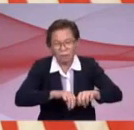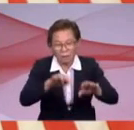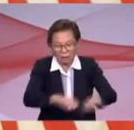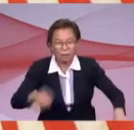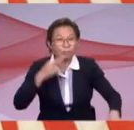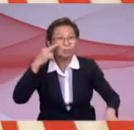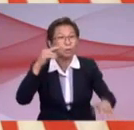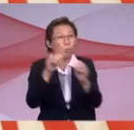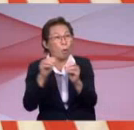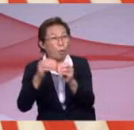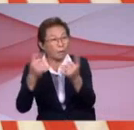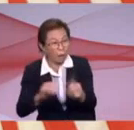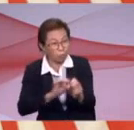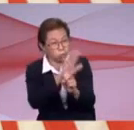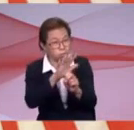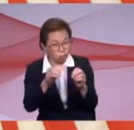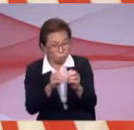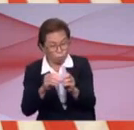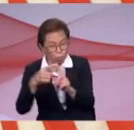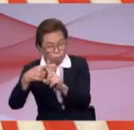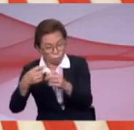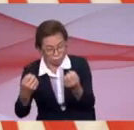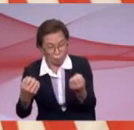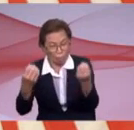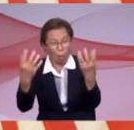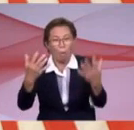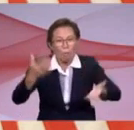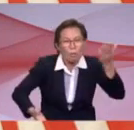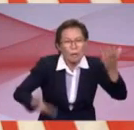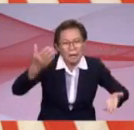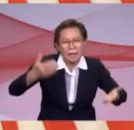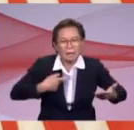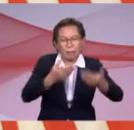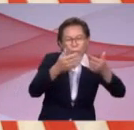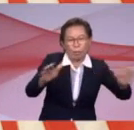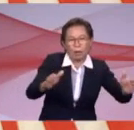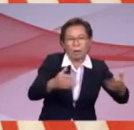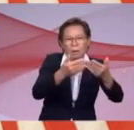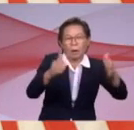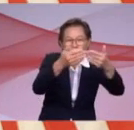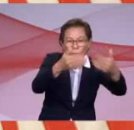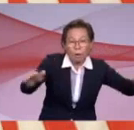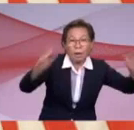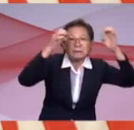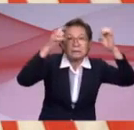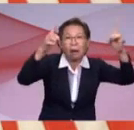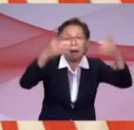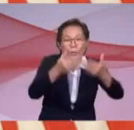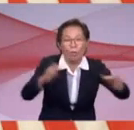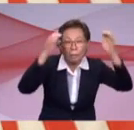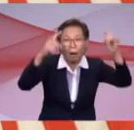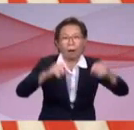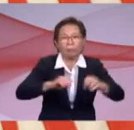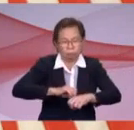semakin meningkat. Jadi ada kemungkinan ketika kita membuka sektor pendidikan, jangkitan bertambah.